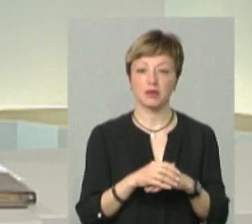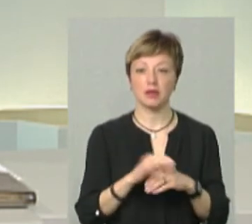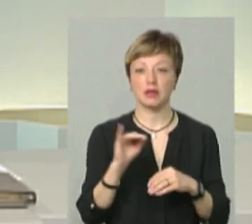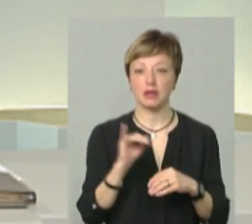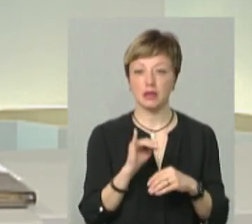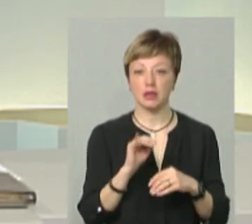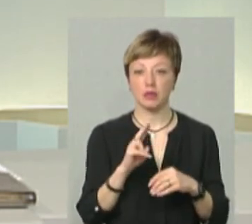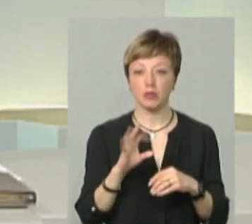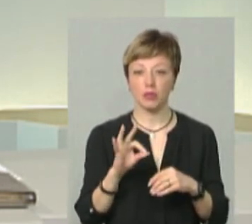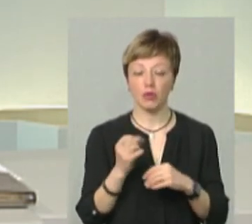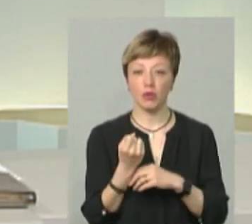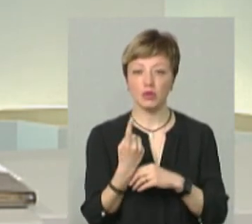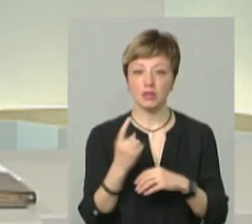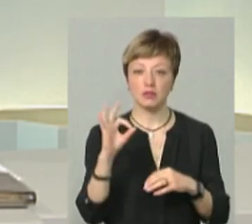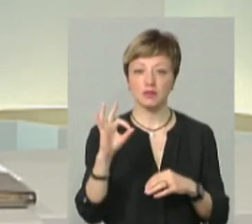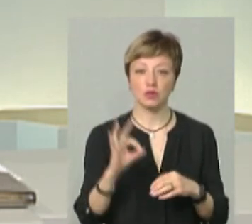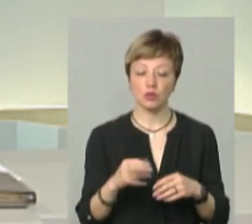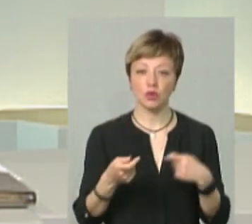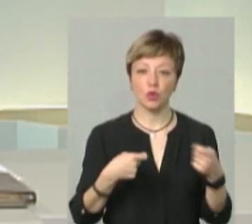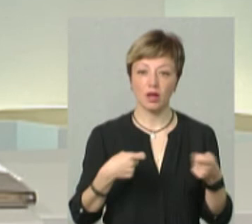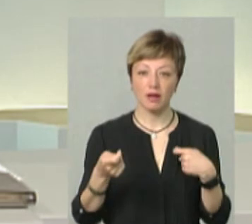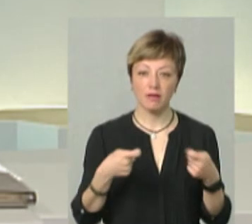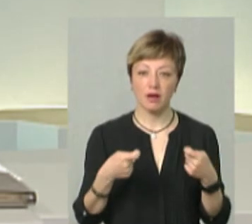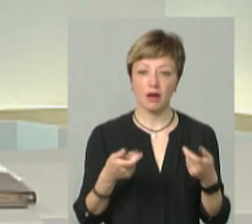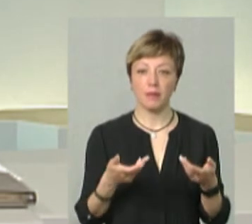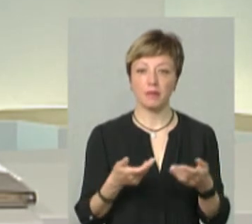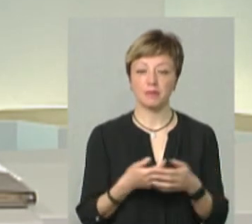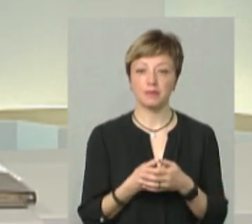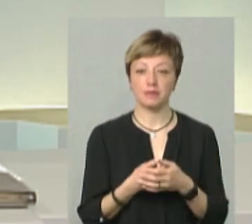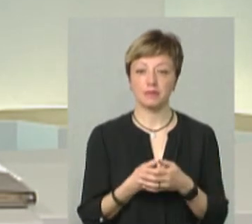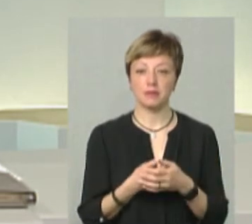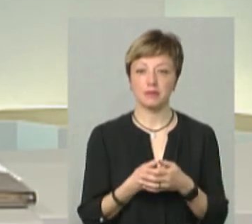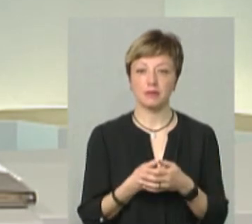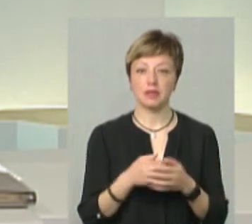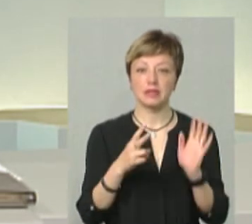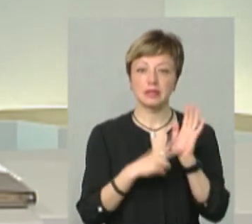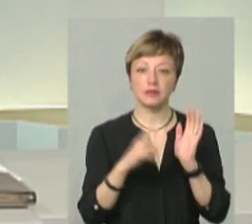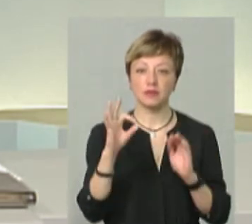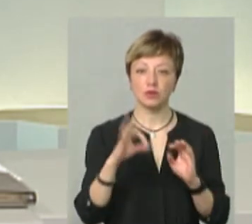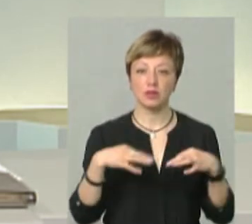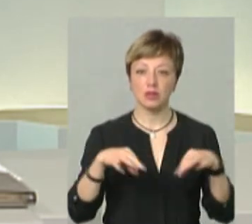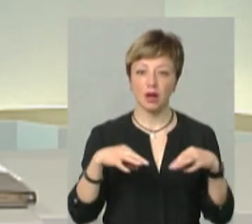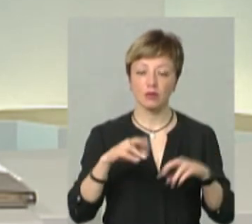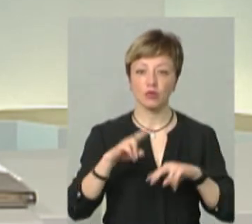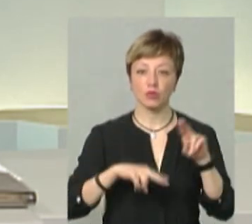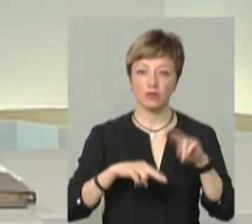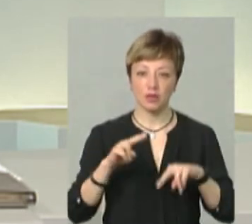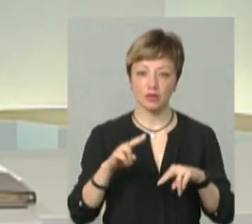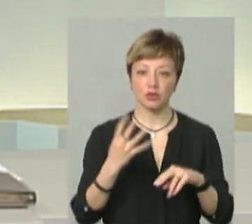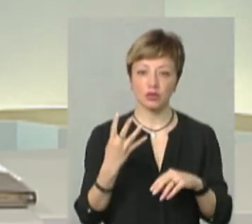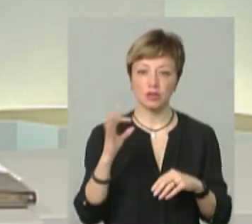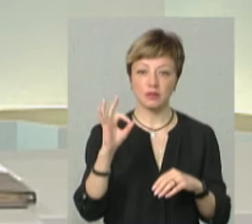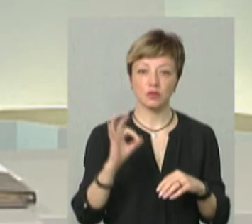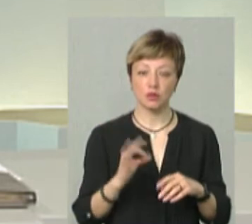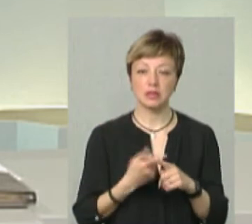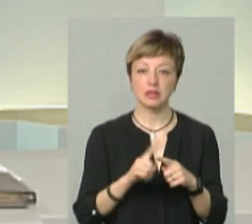по 11% – торгівля, і далі там 7% – транспорт і будівництво,